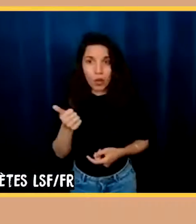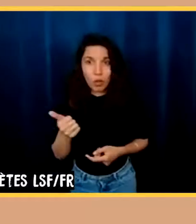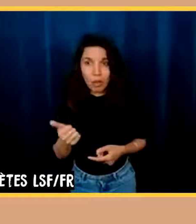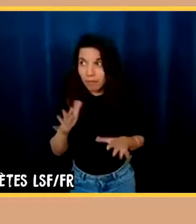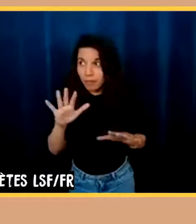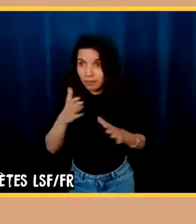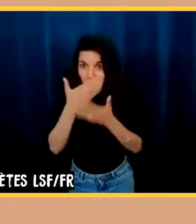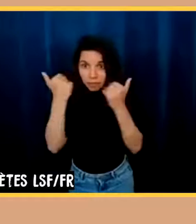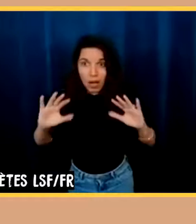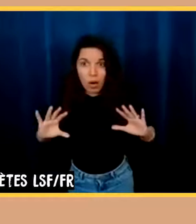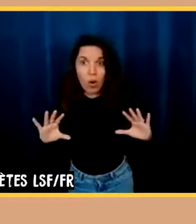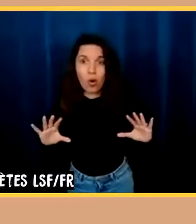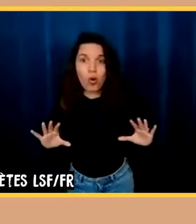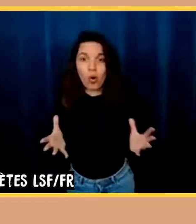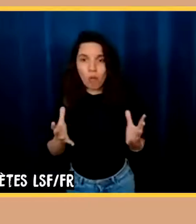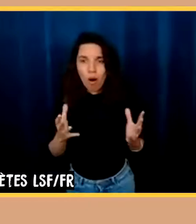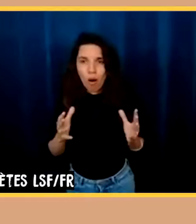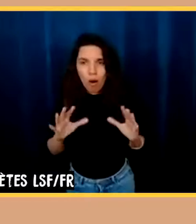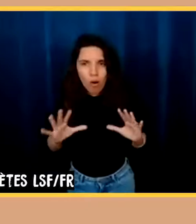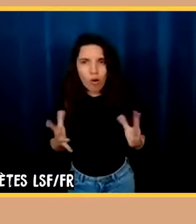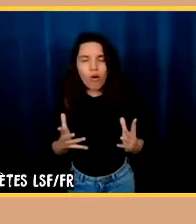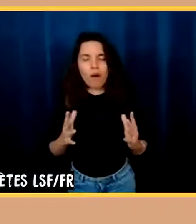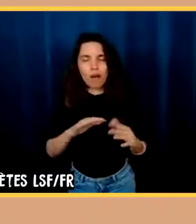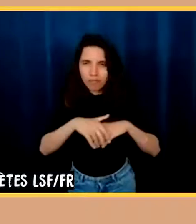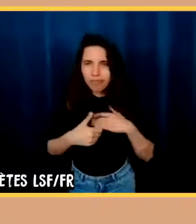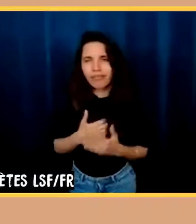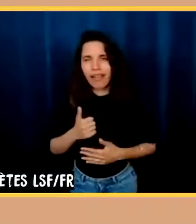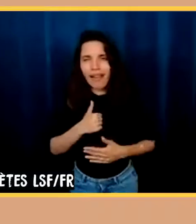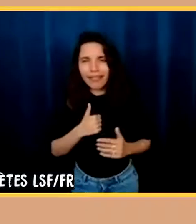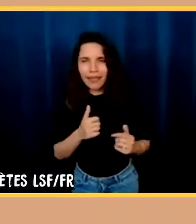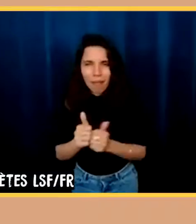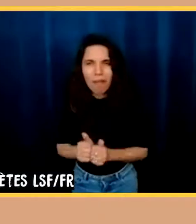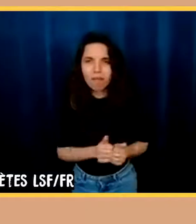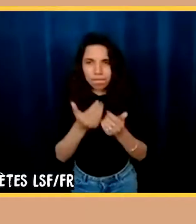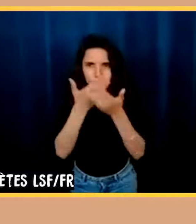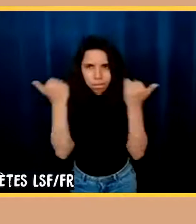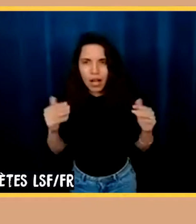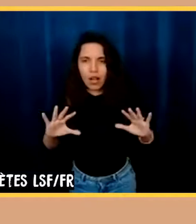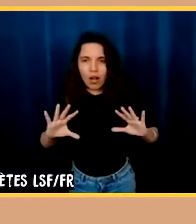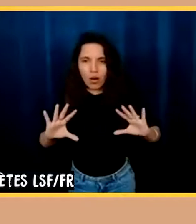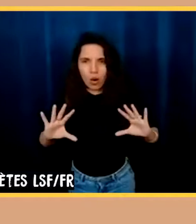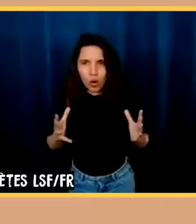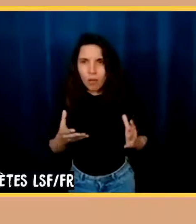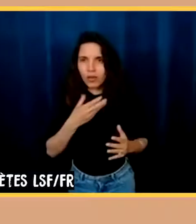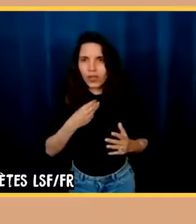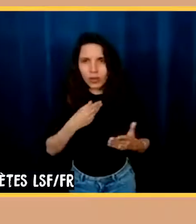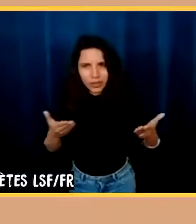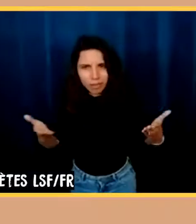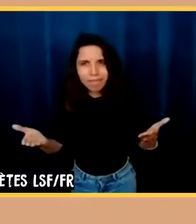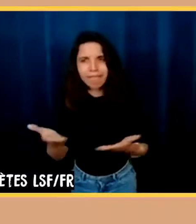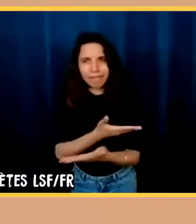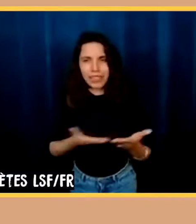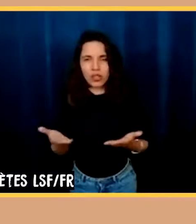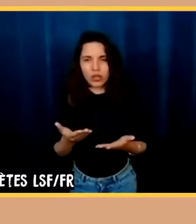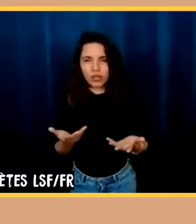en fait, pour vivre un moment intime, pour partager ce moment sexuel qui n'est pas